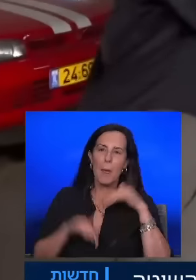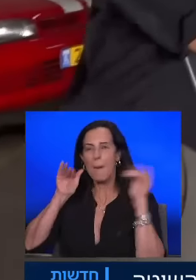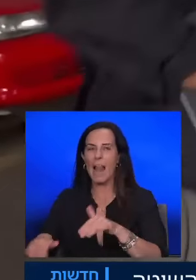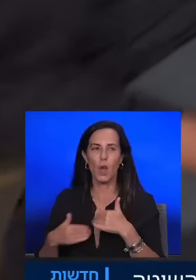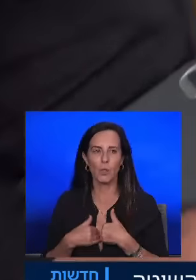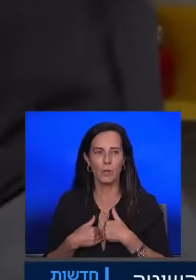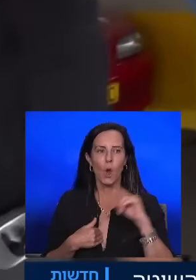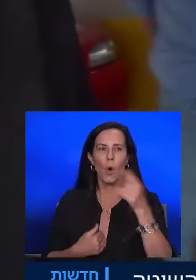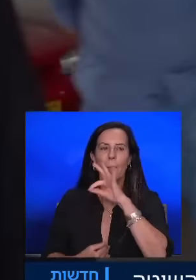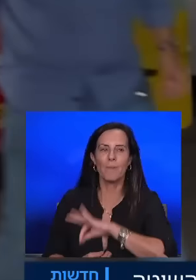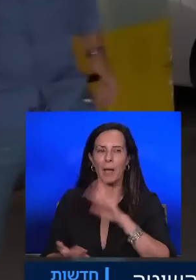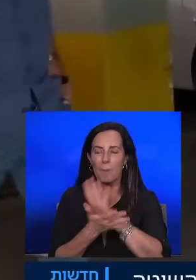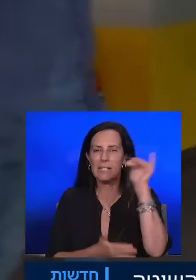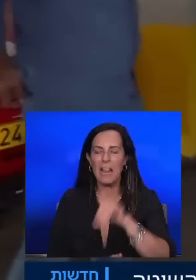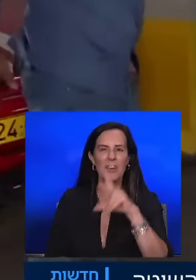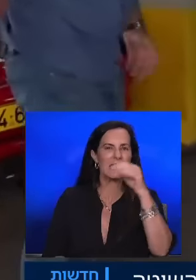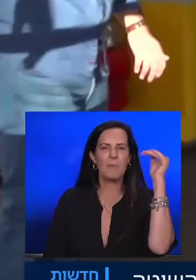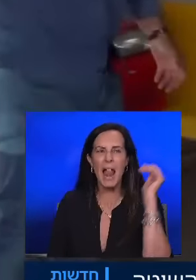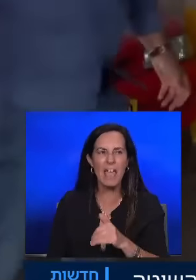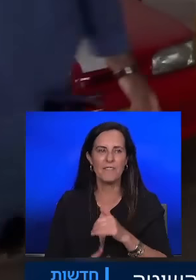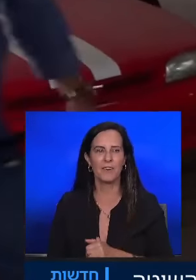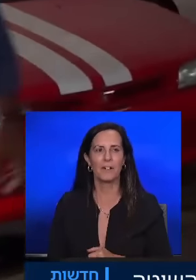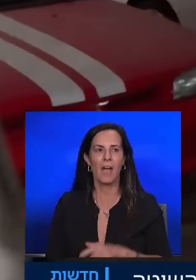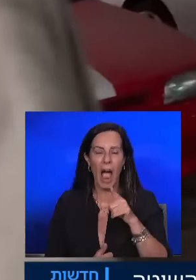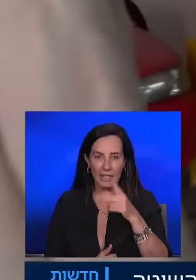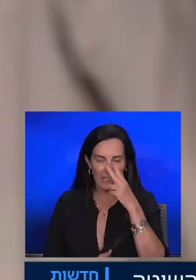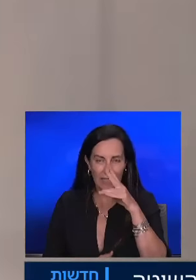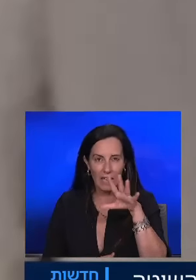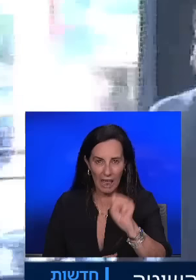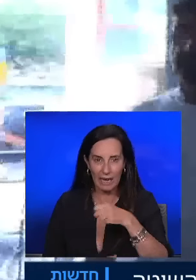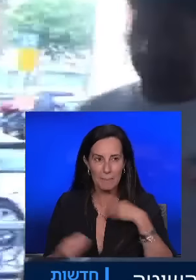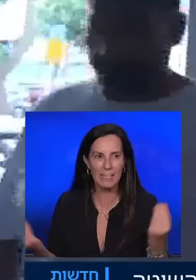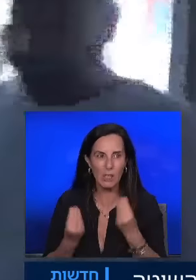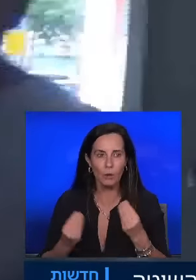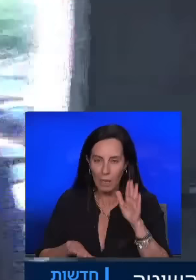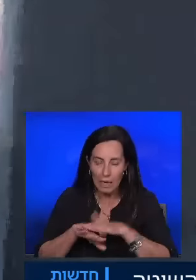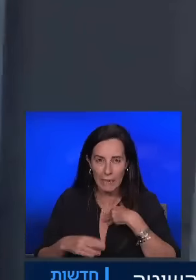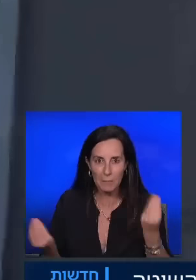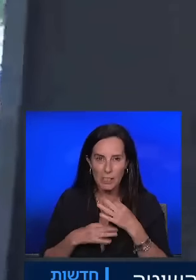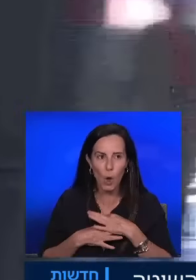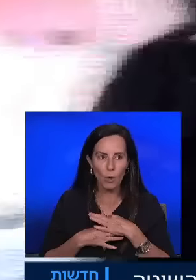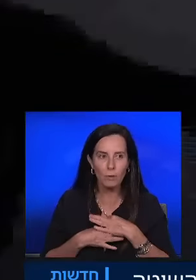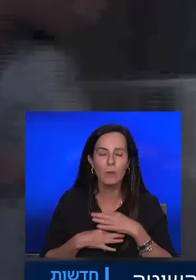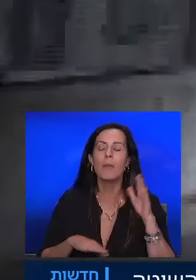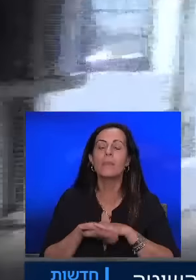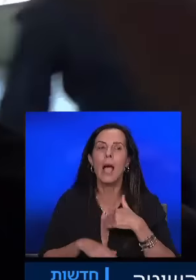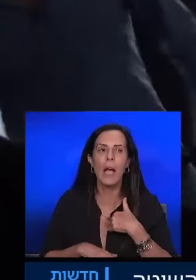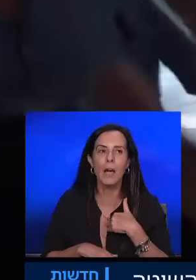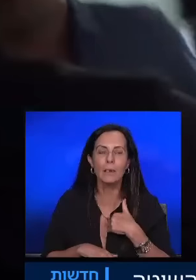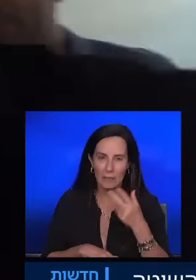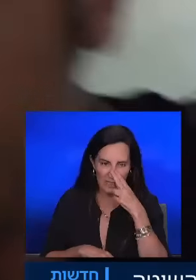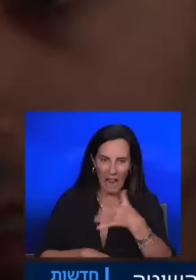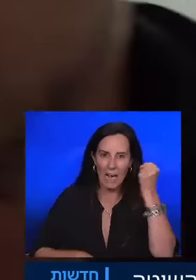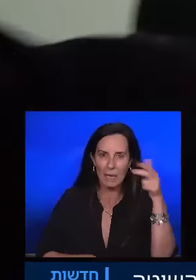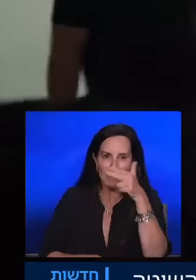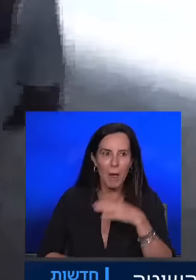כולם מרוויחים 15,000, 20,000. אתה ניסית לגעת לי בציוד? נגעת לי בציוד? נגעת לי בזה, ניסית לשלוף? אל תיגע